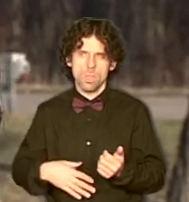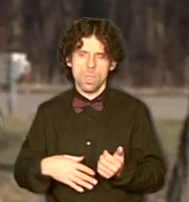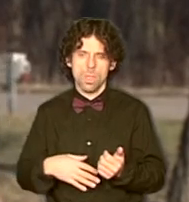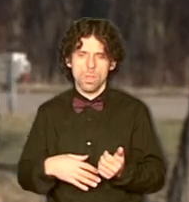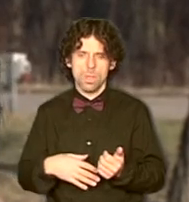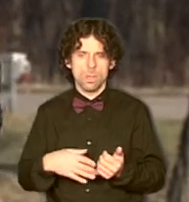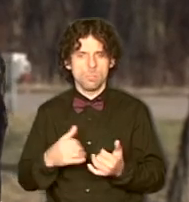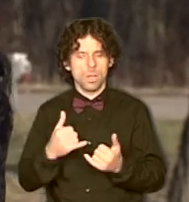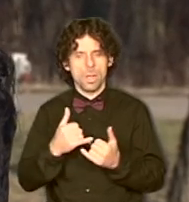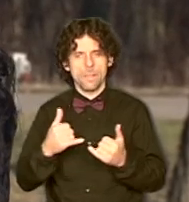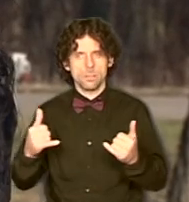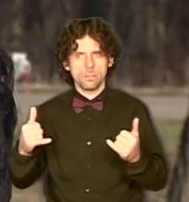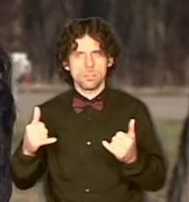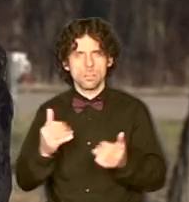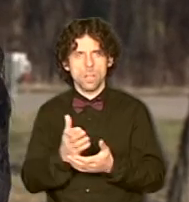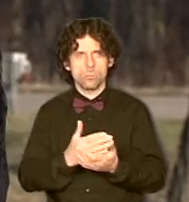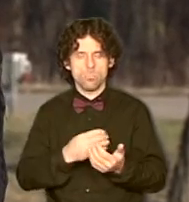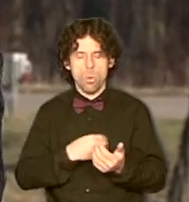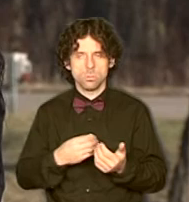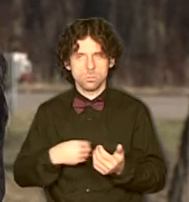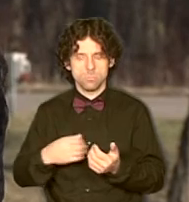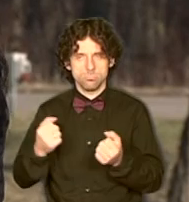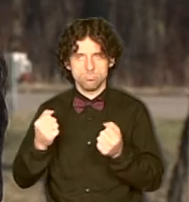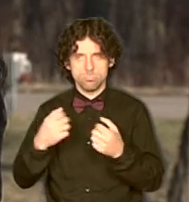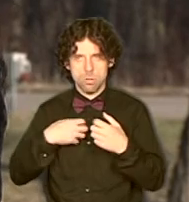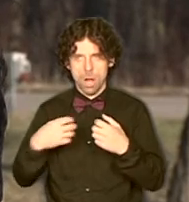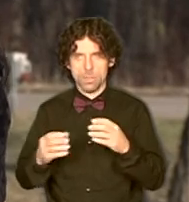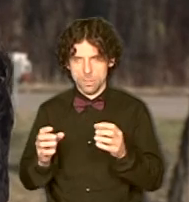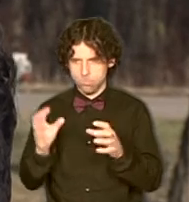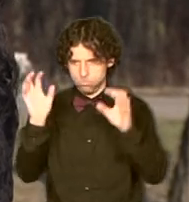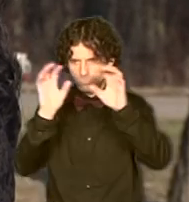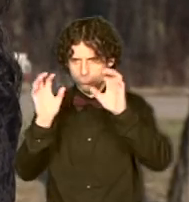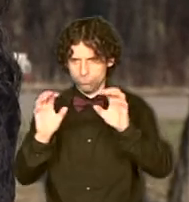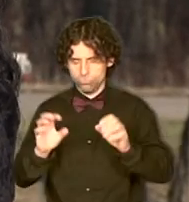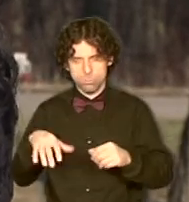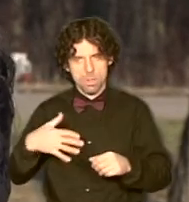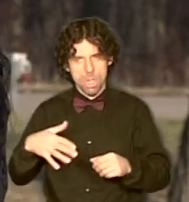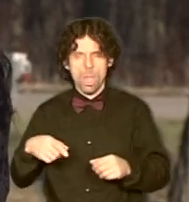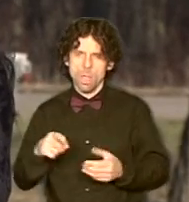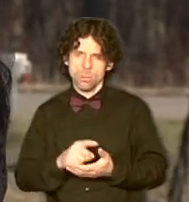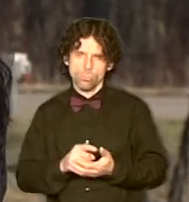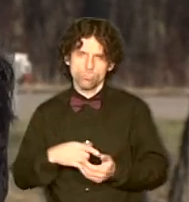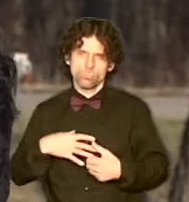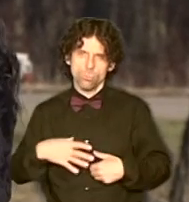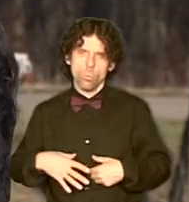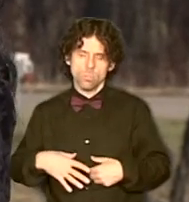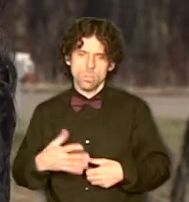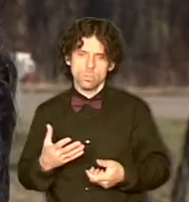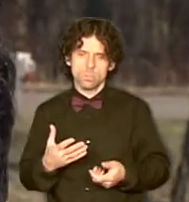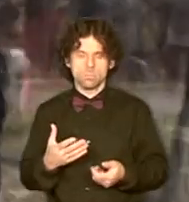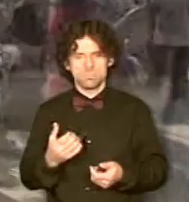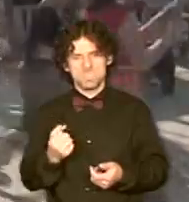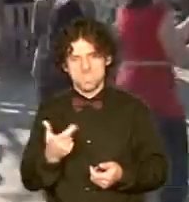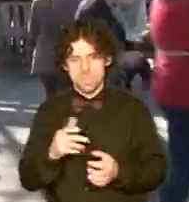częściami naszego kraju, nawet innymi częściami regionu. Zazwyczaj jest to parę witek, parę takich baziek,